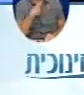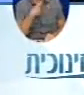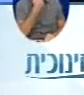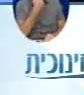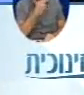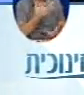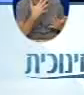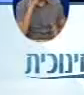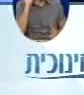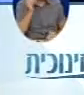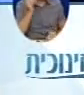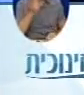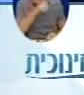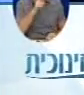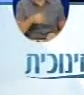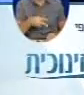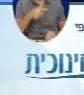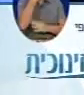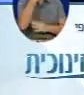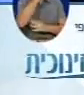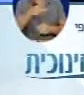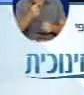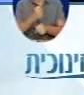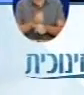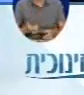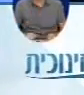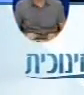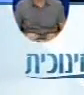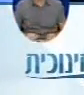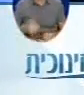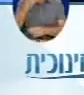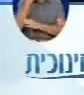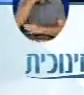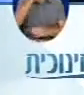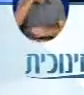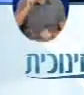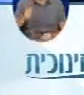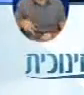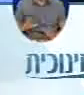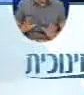לשמוע. מה עוד יכולה המדינה לעשות? המדינה, אוקיי, אז...